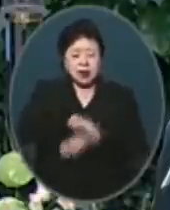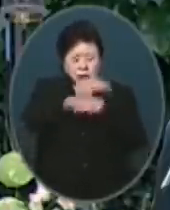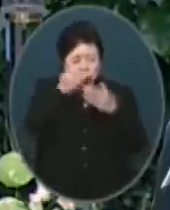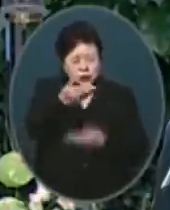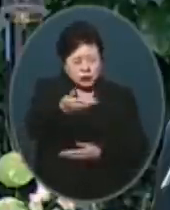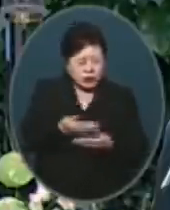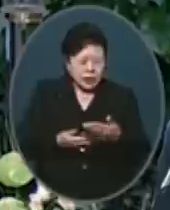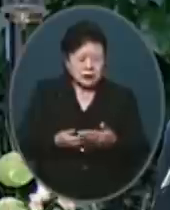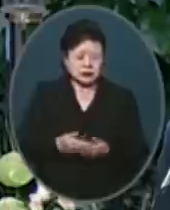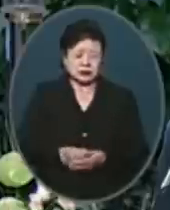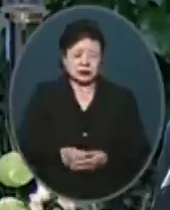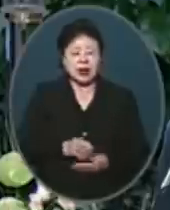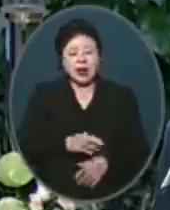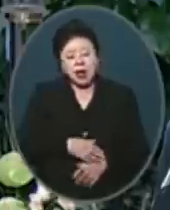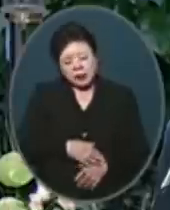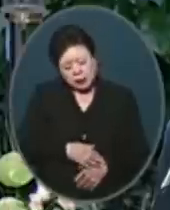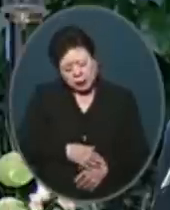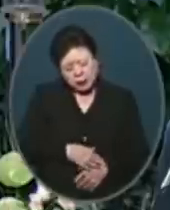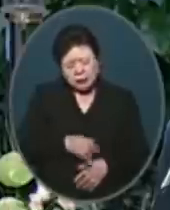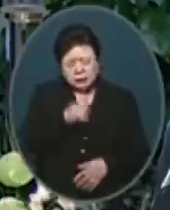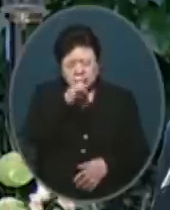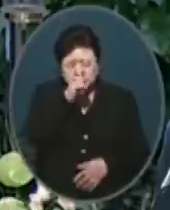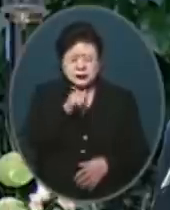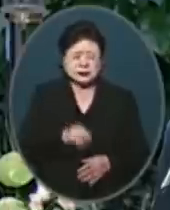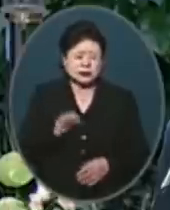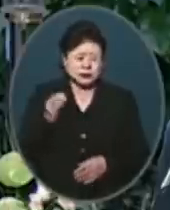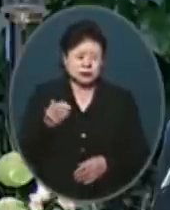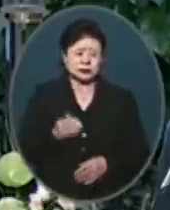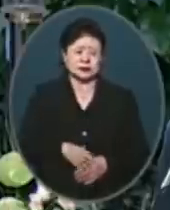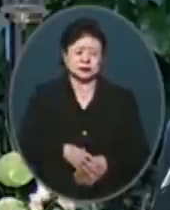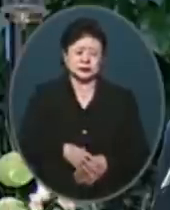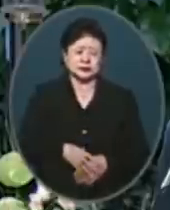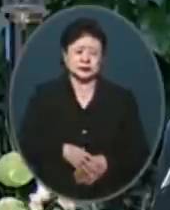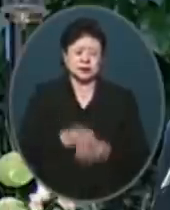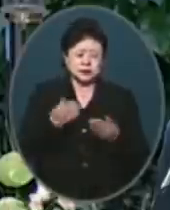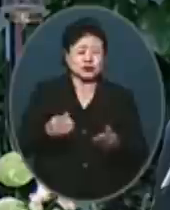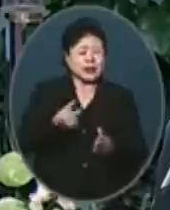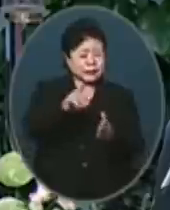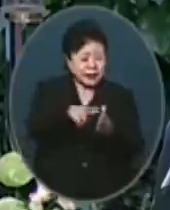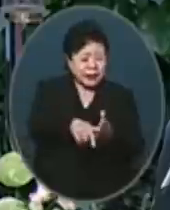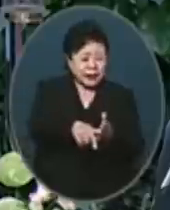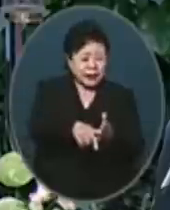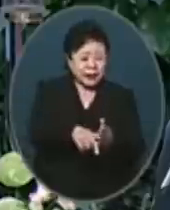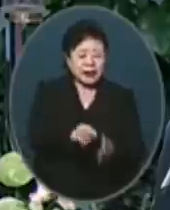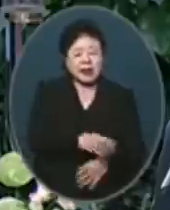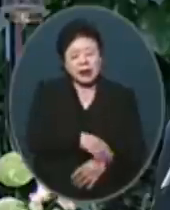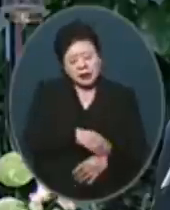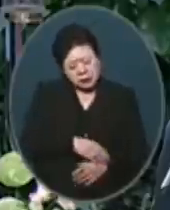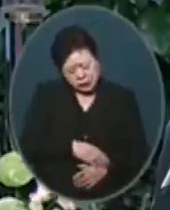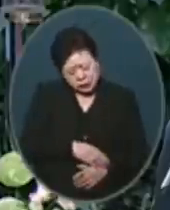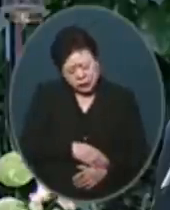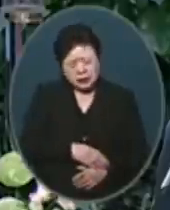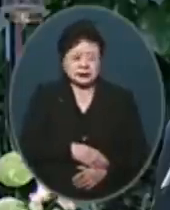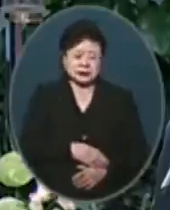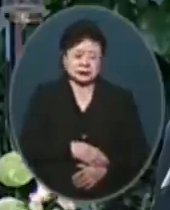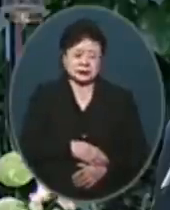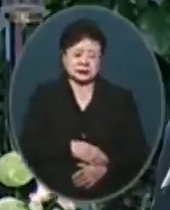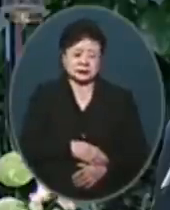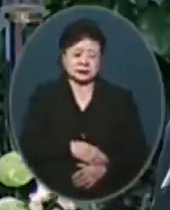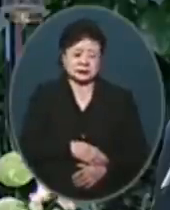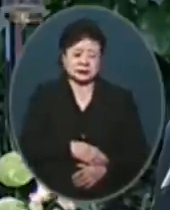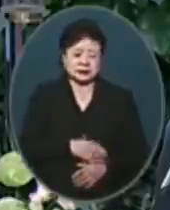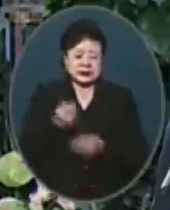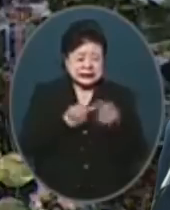없이 피로를 호소합니다. 요즘 같은 휴가철이면 예전엔 피곤한 일상에서 벗어나